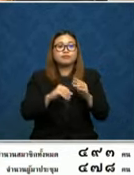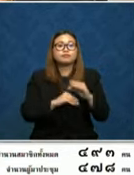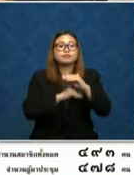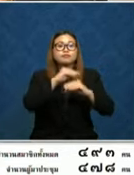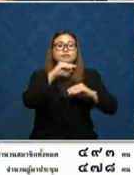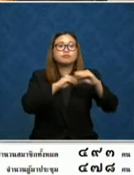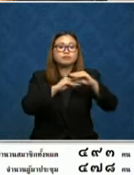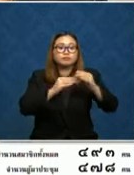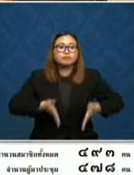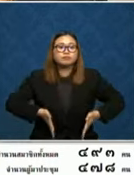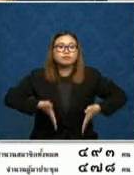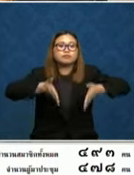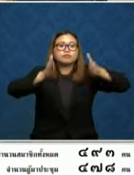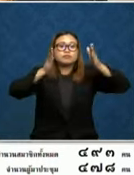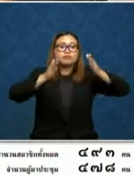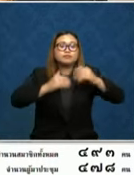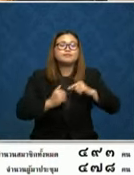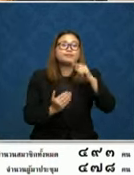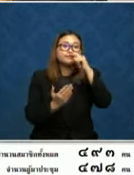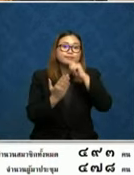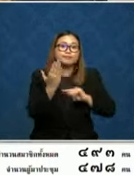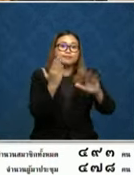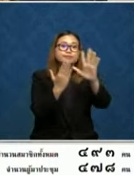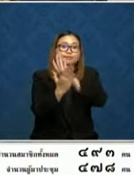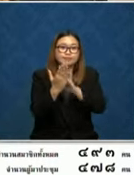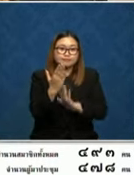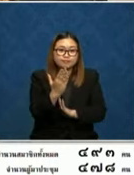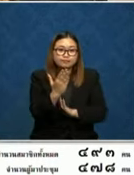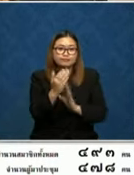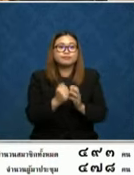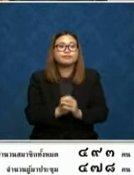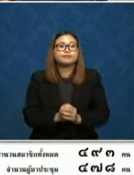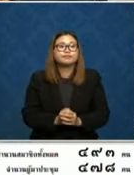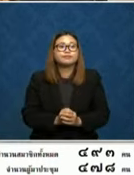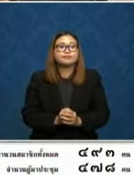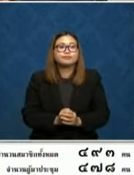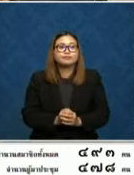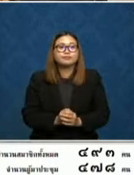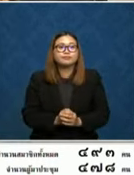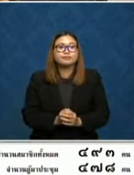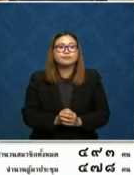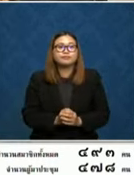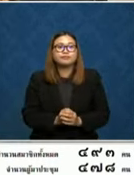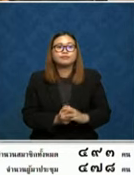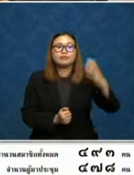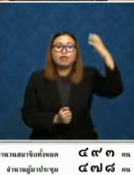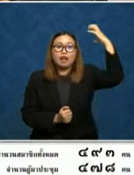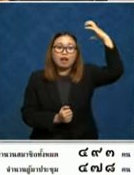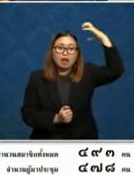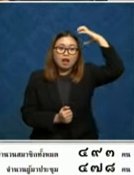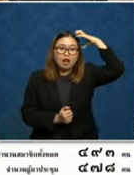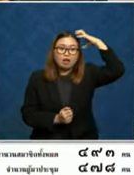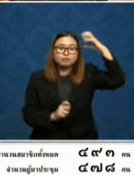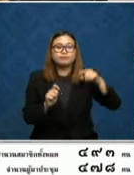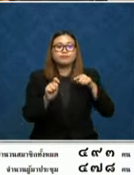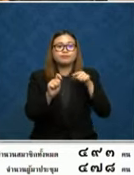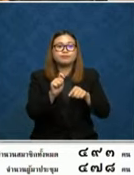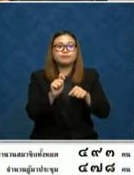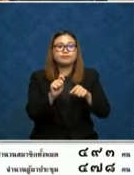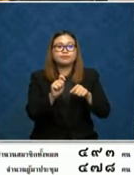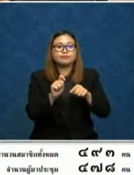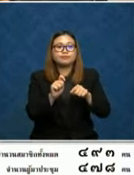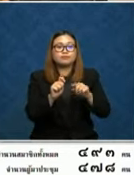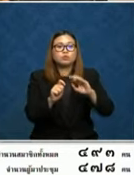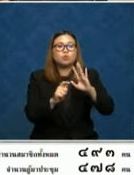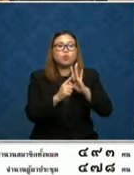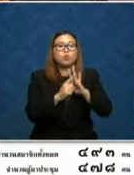าคารสถานเอกอัครราชทูตไทยณกรุงเวียงจันทน์สาธารณรัฐประชาธิปไตยประชาชนลาวสไ